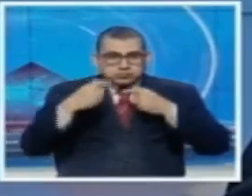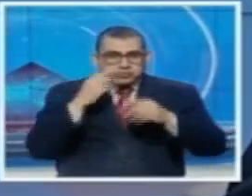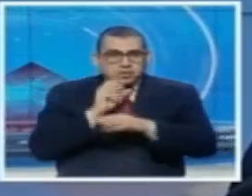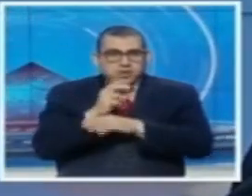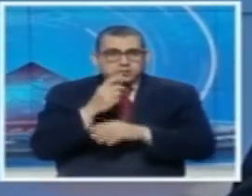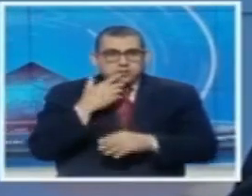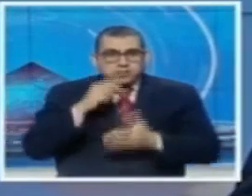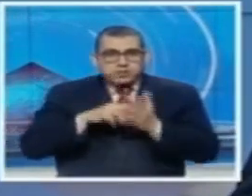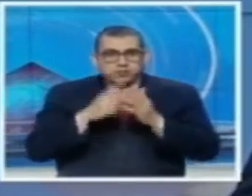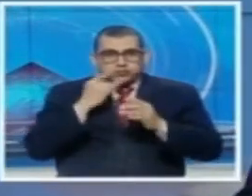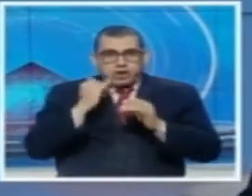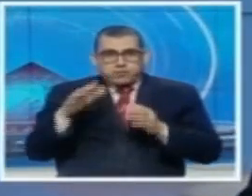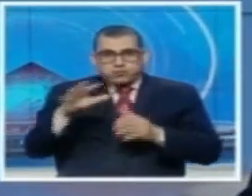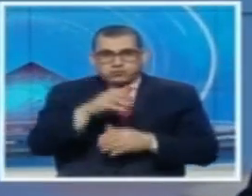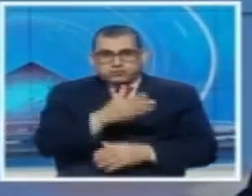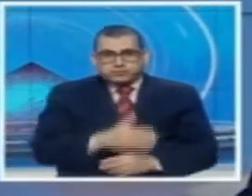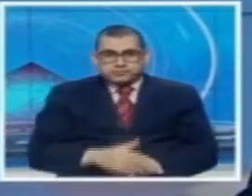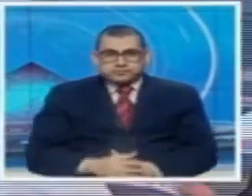الكبار في الوطن العربي.